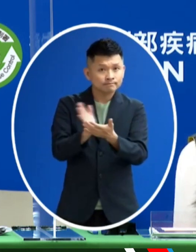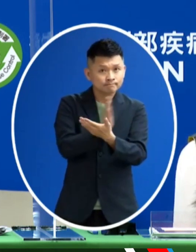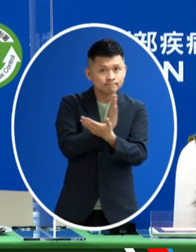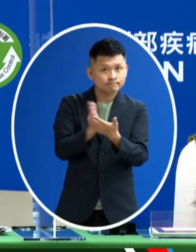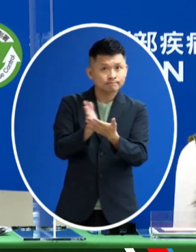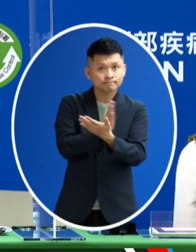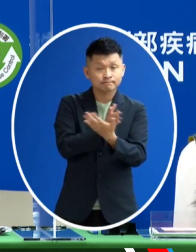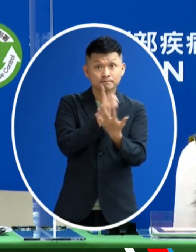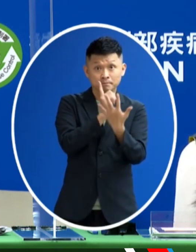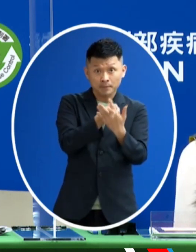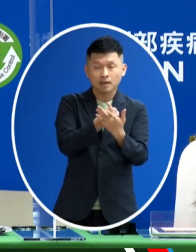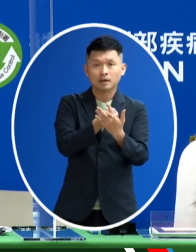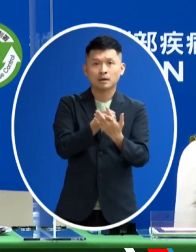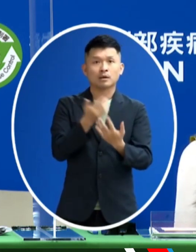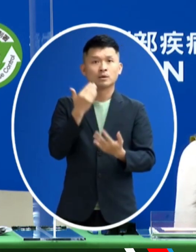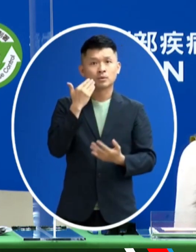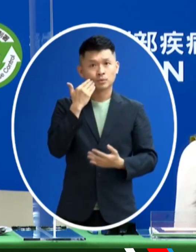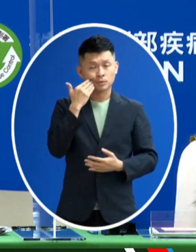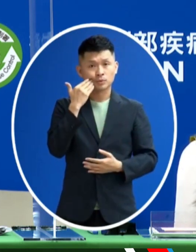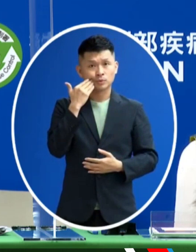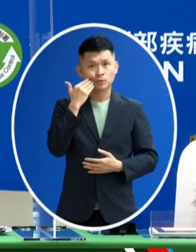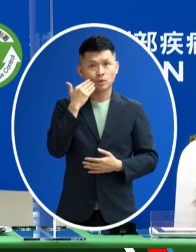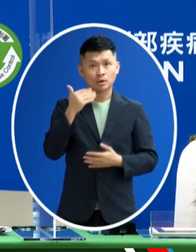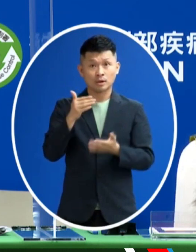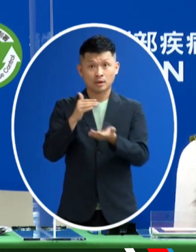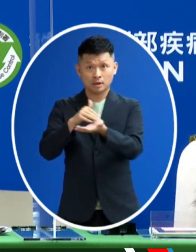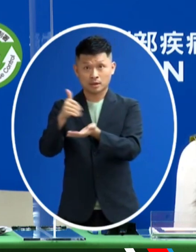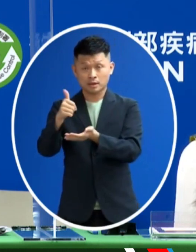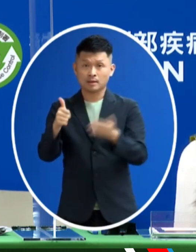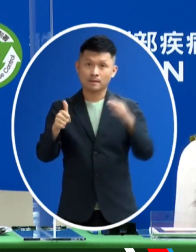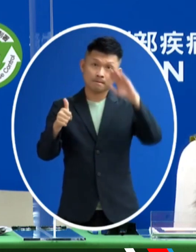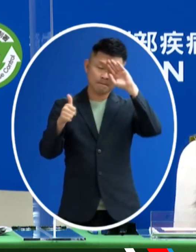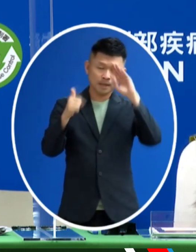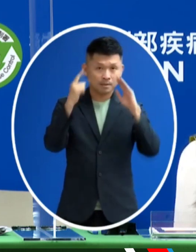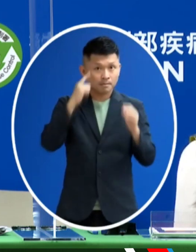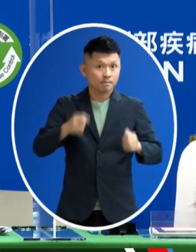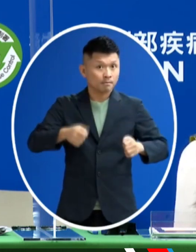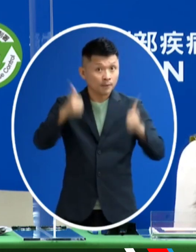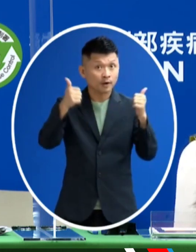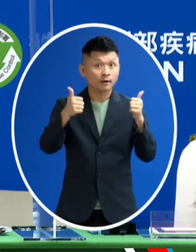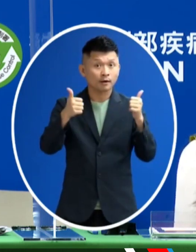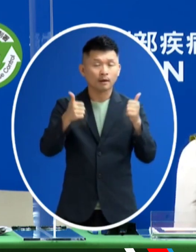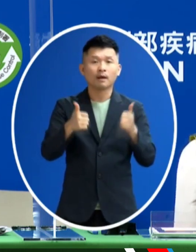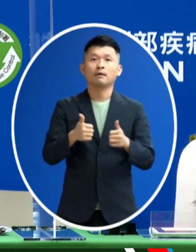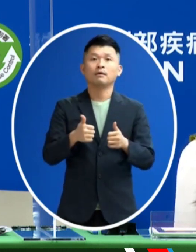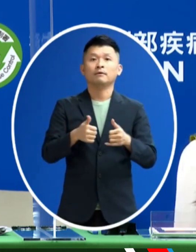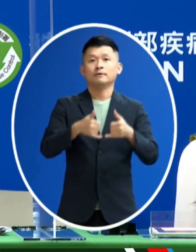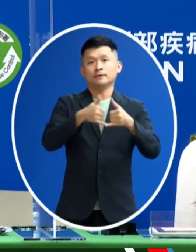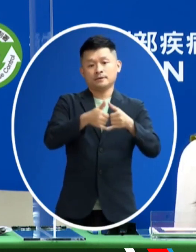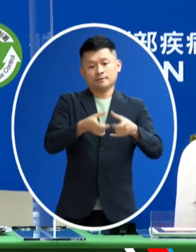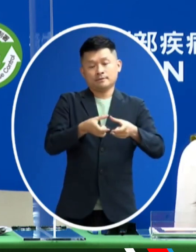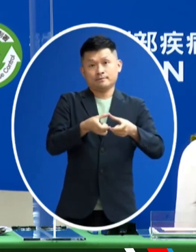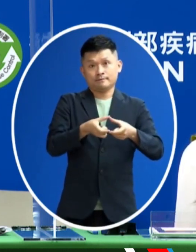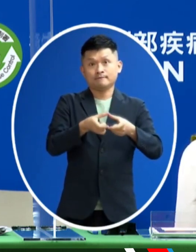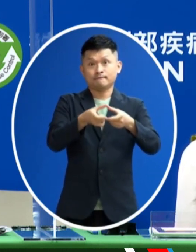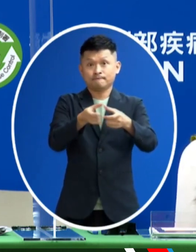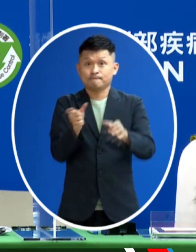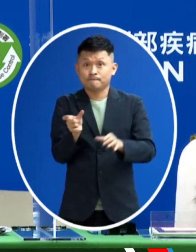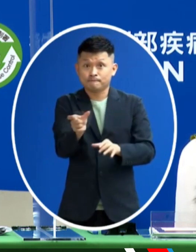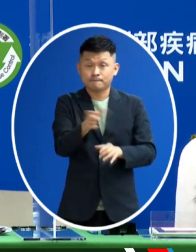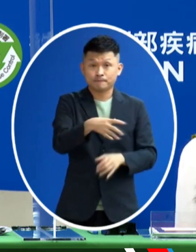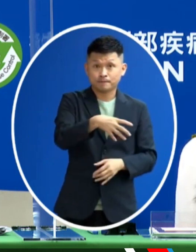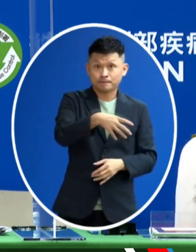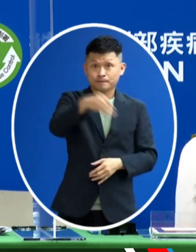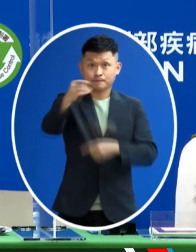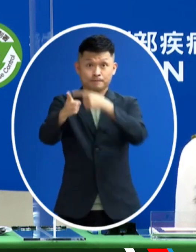那双方如果对这个有共识的话，那就会用健保卡上传阳性结